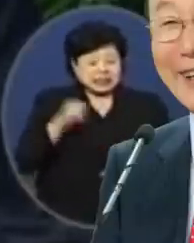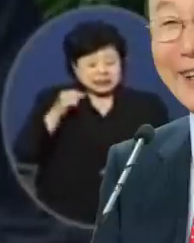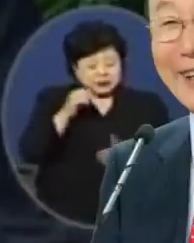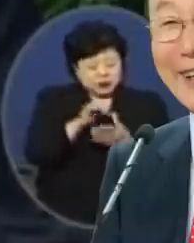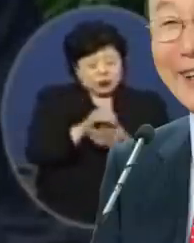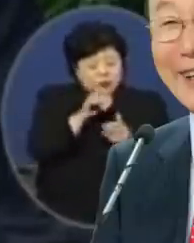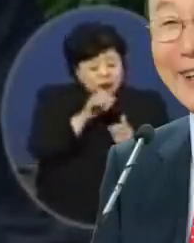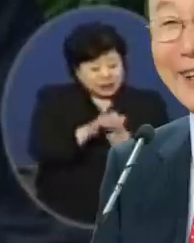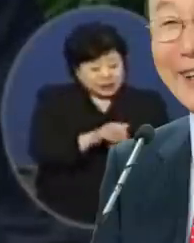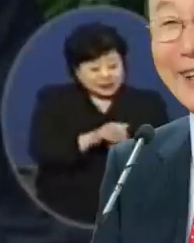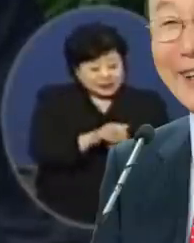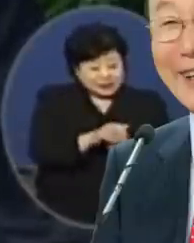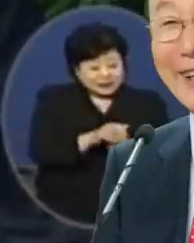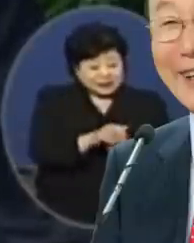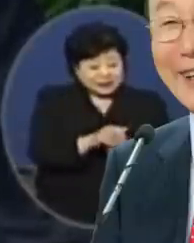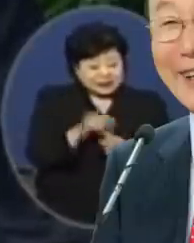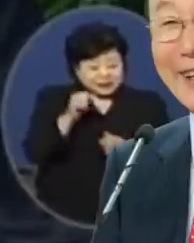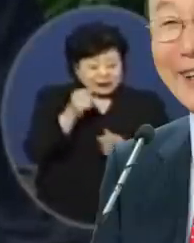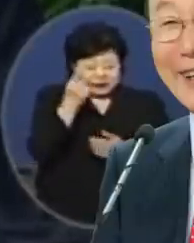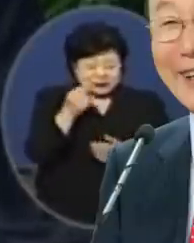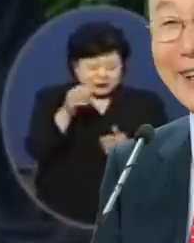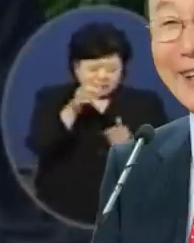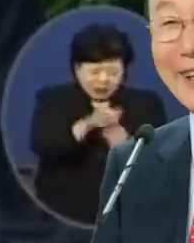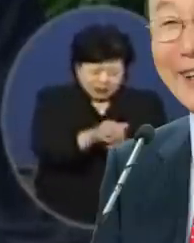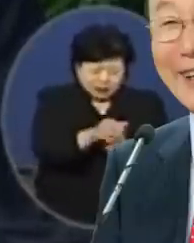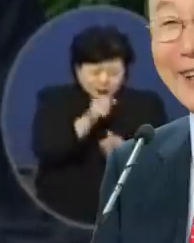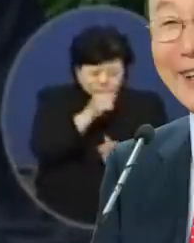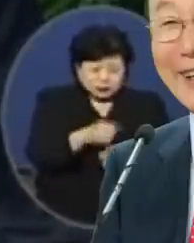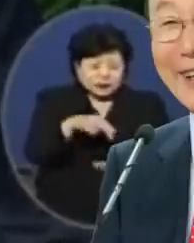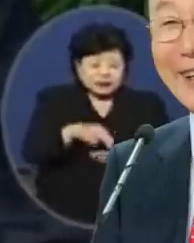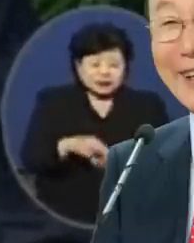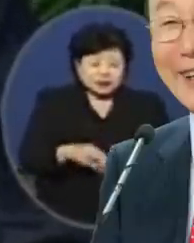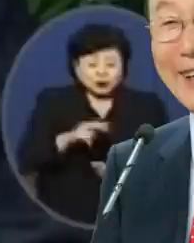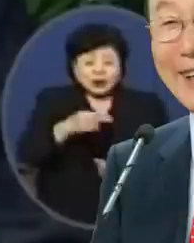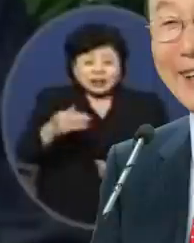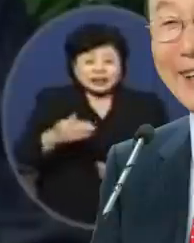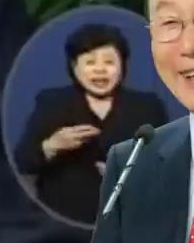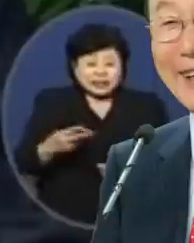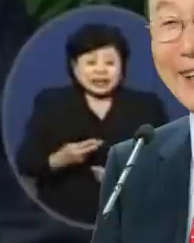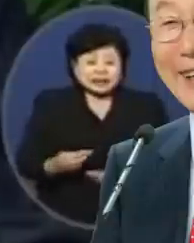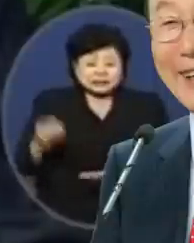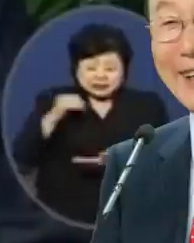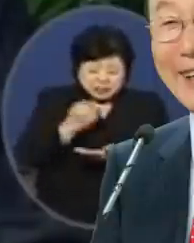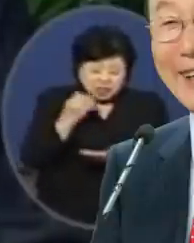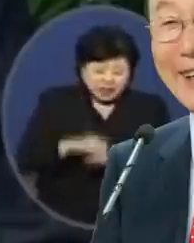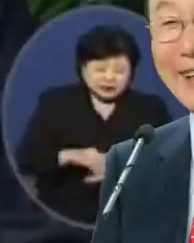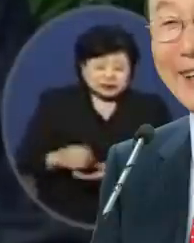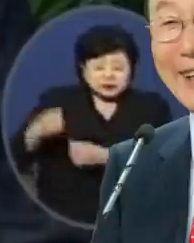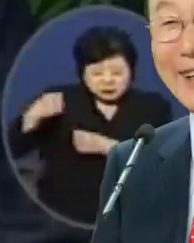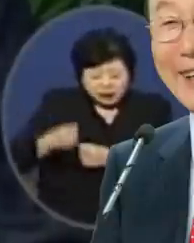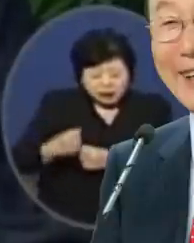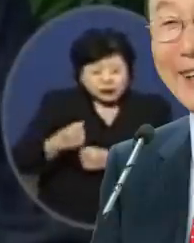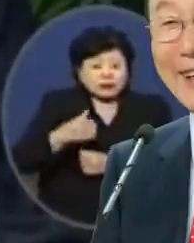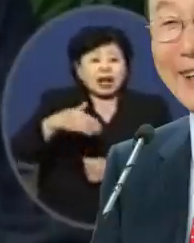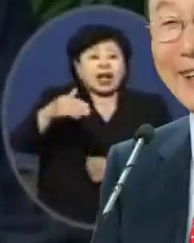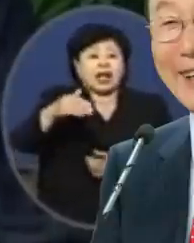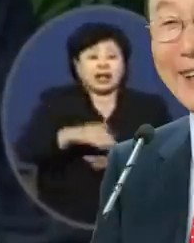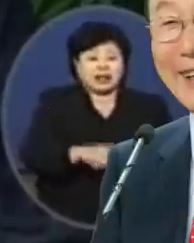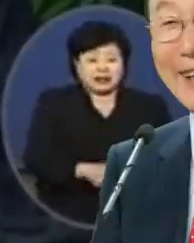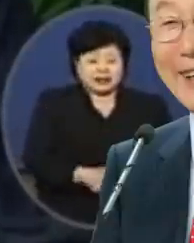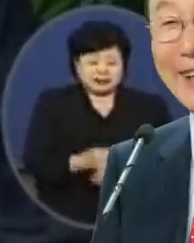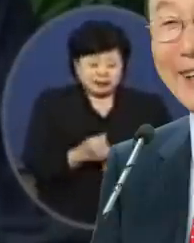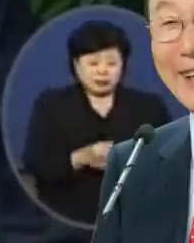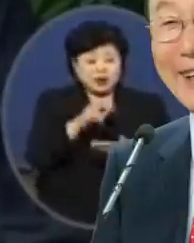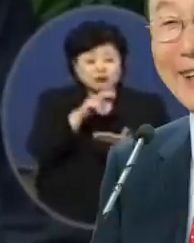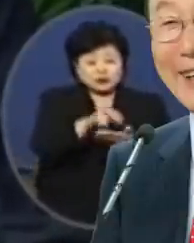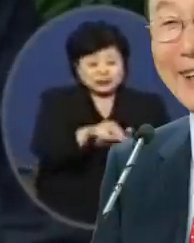와서 맡기는데요. 새벽기도 와서 맡기는 것까지는 좋은데 일어서서 나갈 때 여러분 보면 맡긴 것을 태반은 도로 주워서 가지고